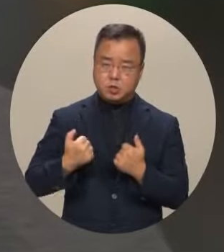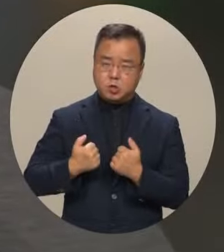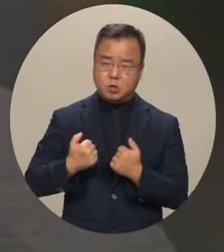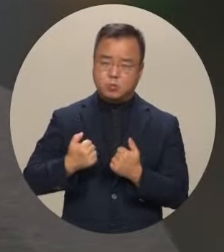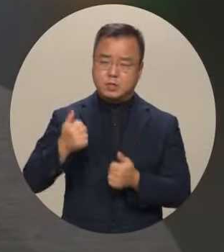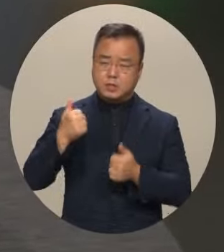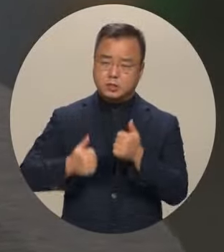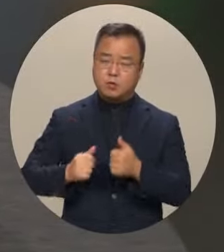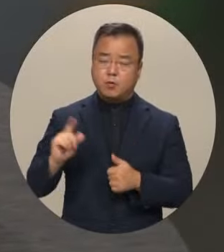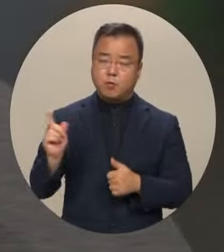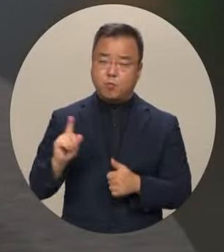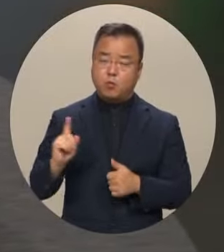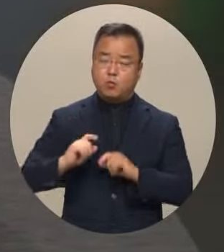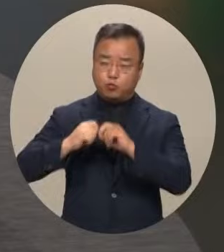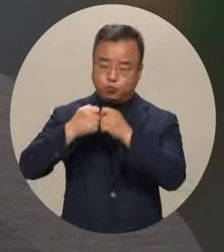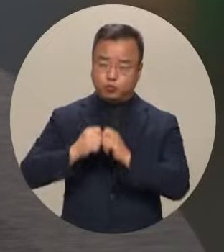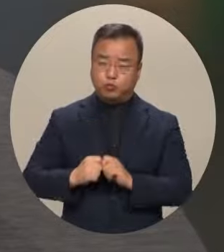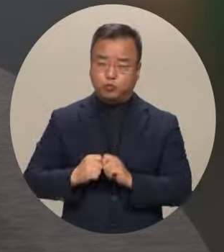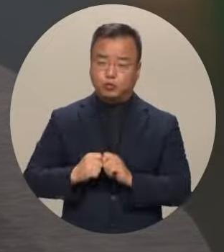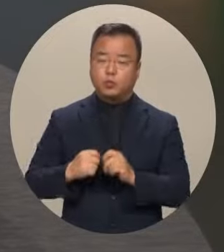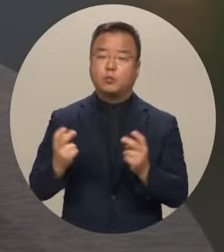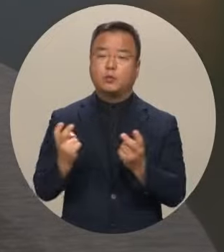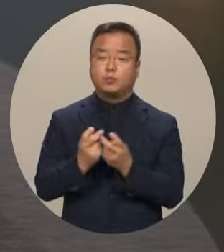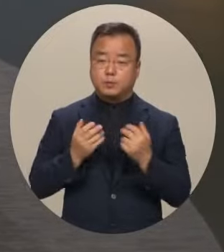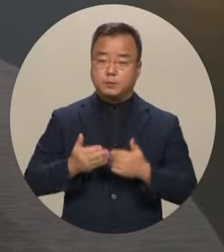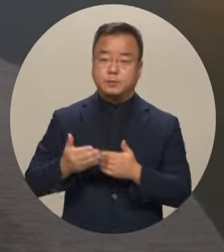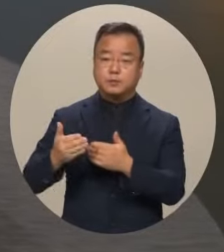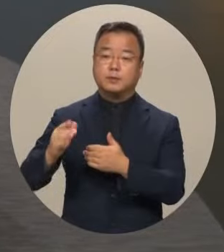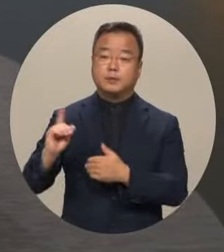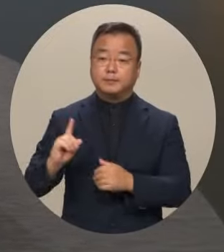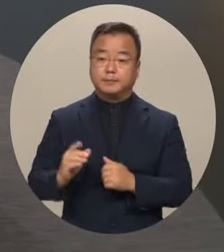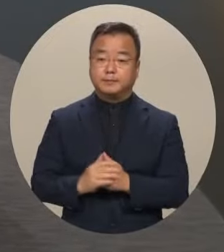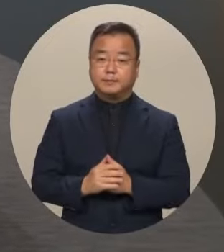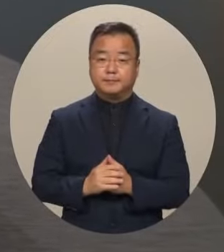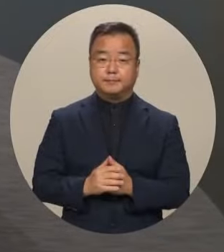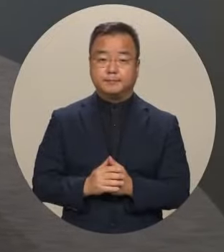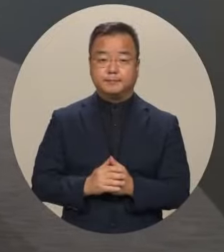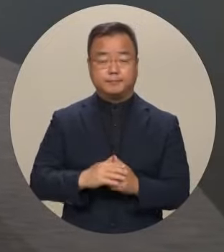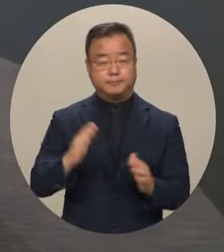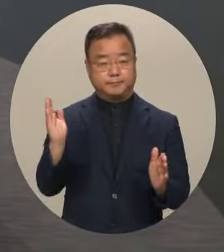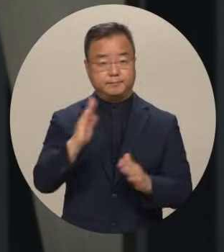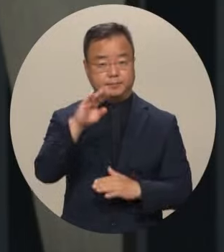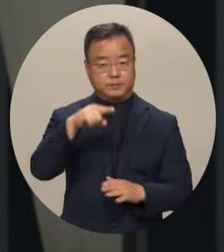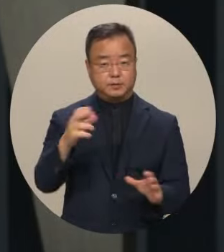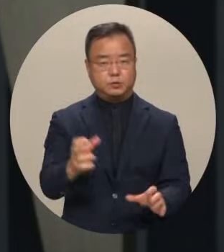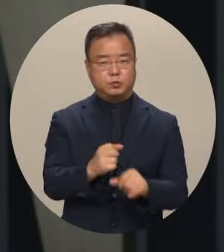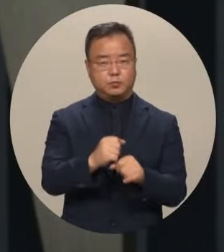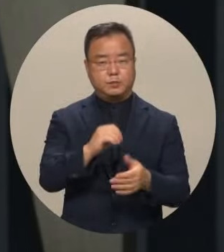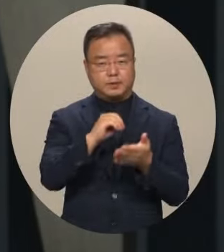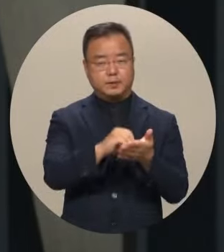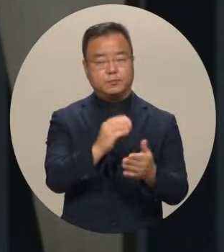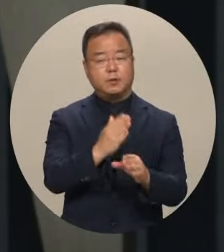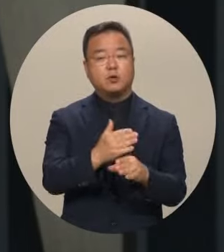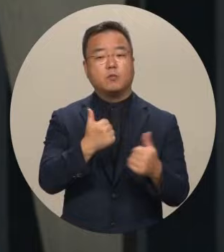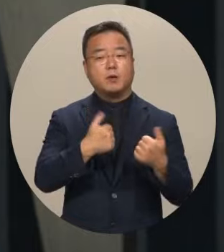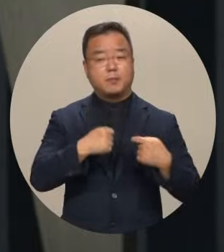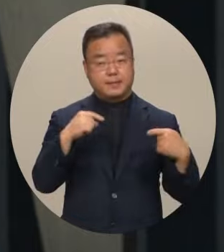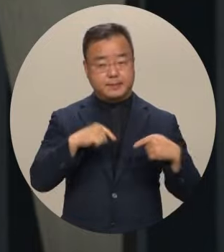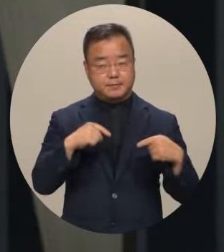시험이고 구체적으로 어떻게 진행되는지 터 설명 부탁드립니다네 일단 학생부 종합전형에서 면접 전형은